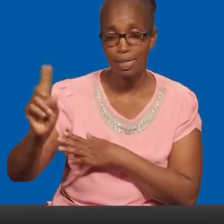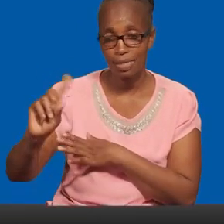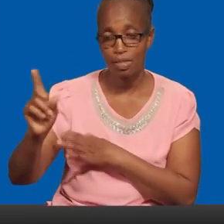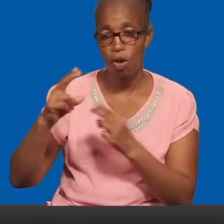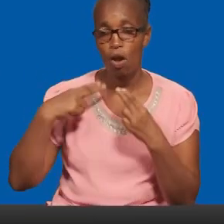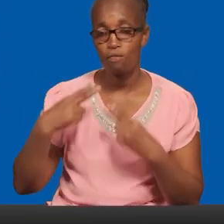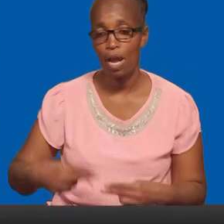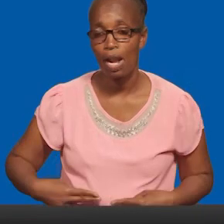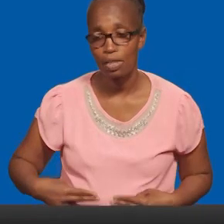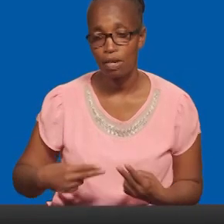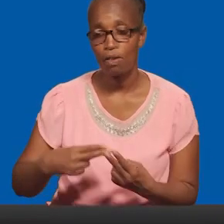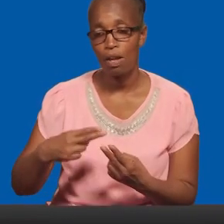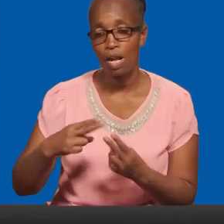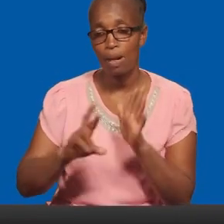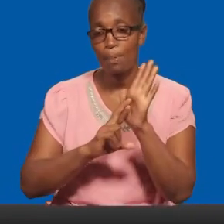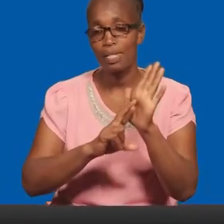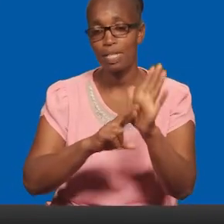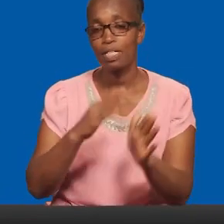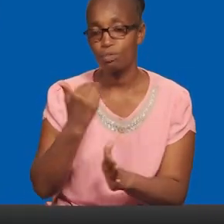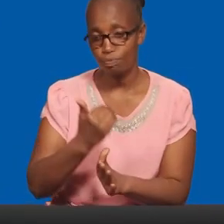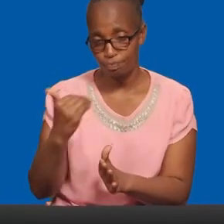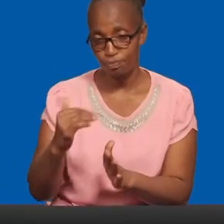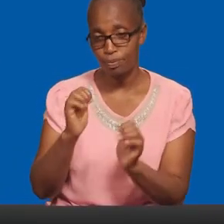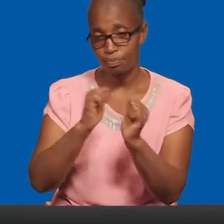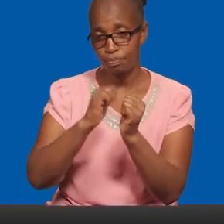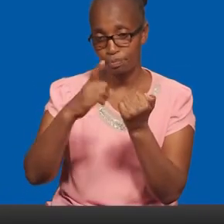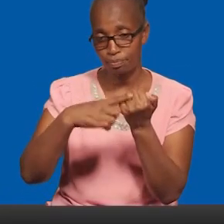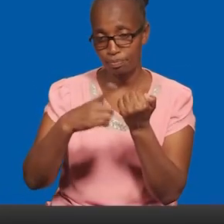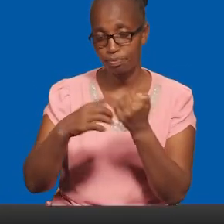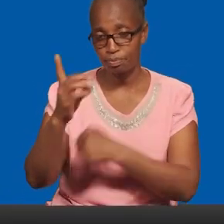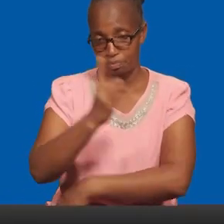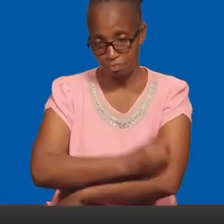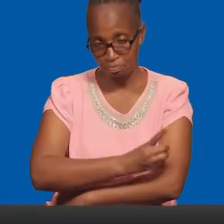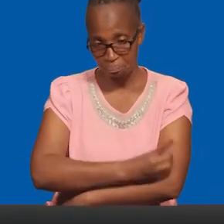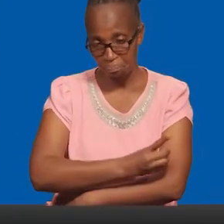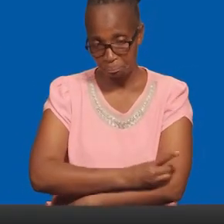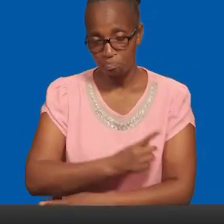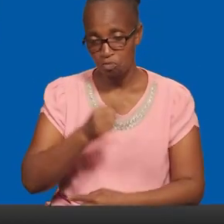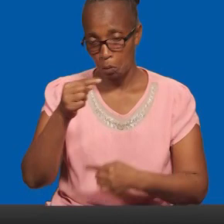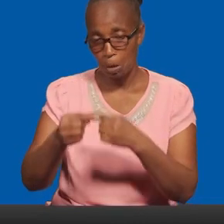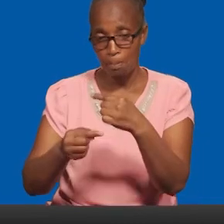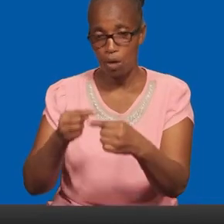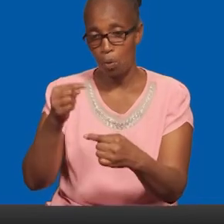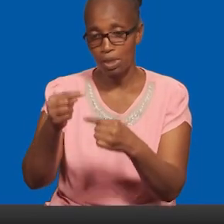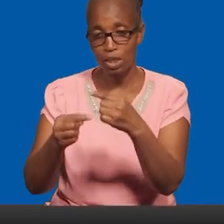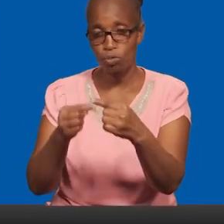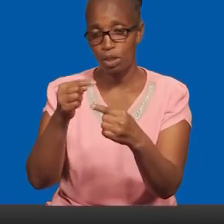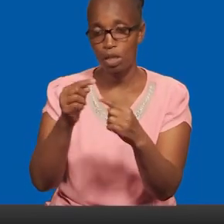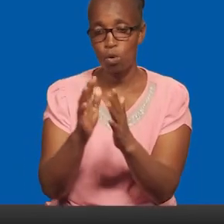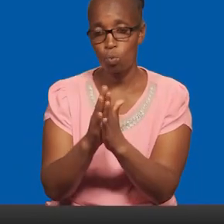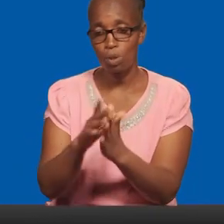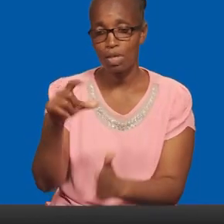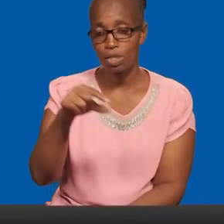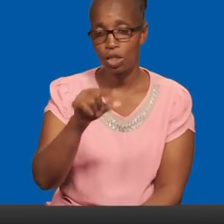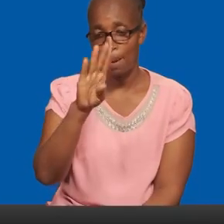Afisa wa afya ya watoto katika sehemu hiyo, Seth Mideyo, alisema siku 16 zinazoendelea za vita dhidi ya